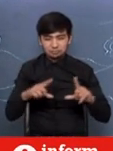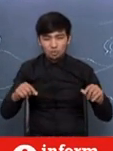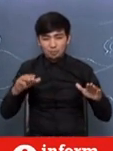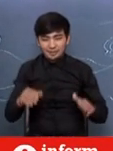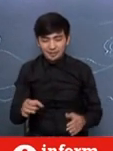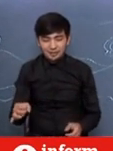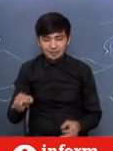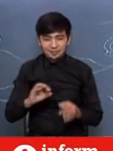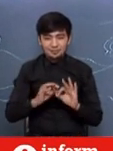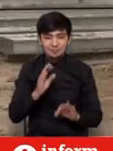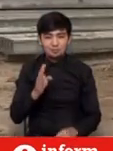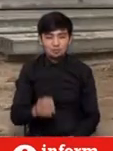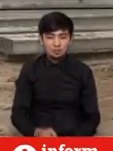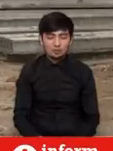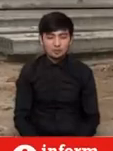Анастасия